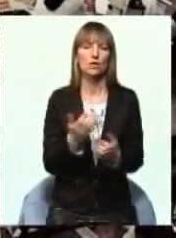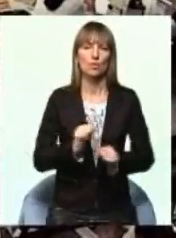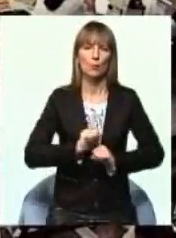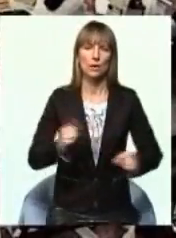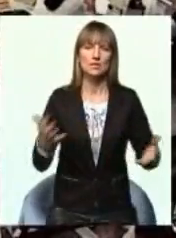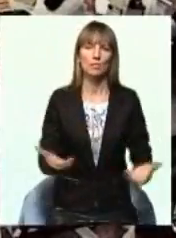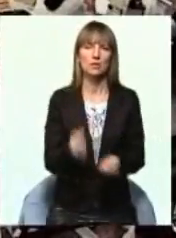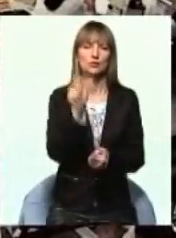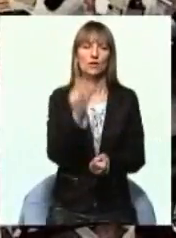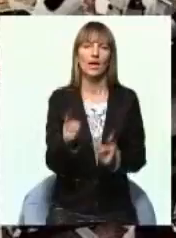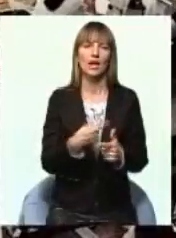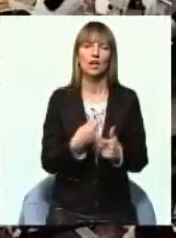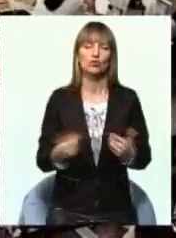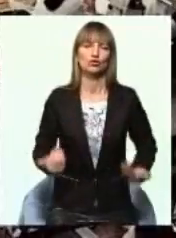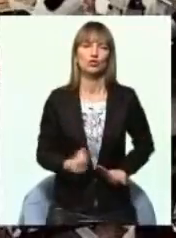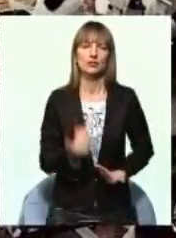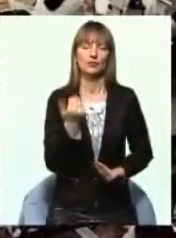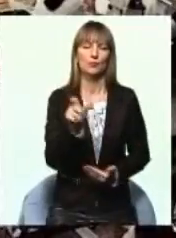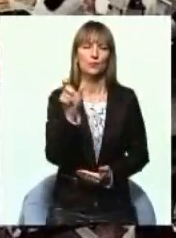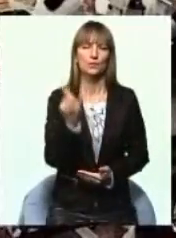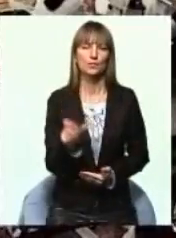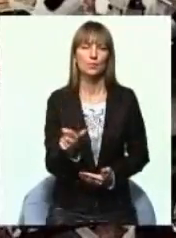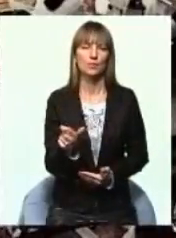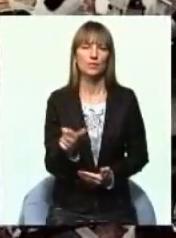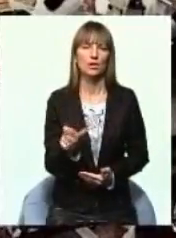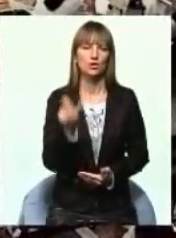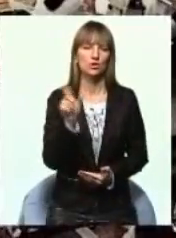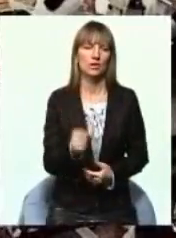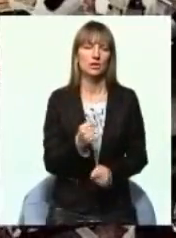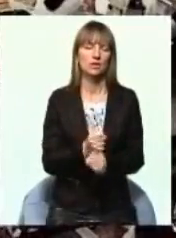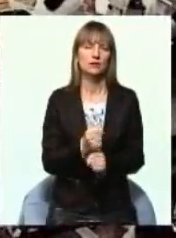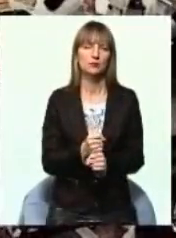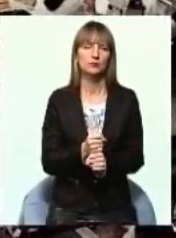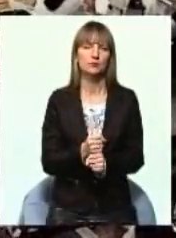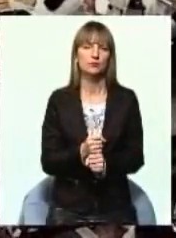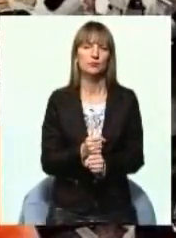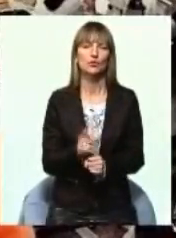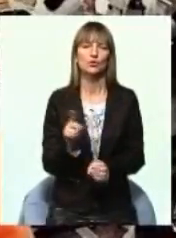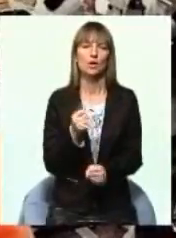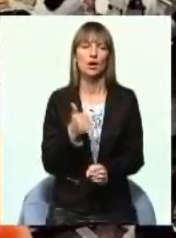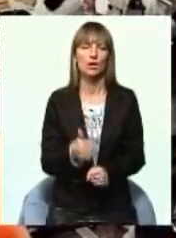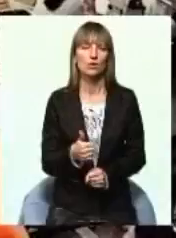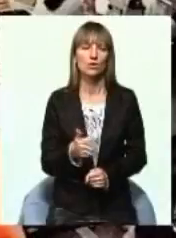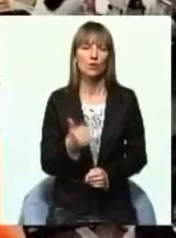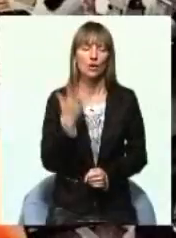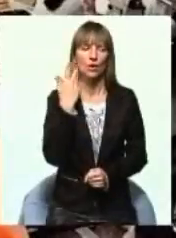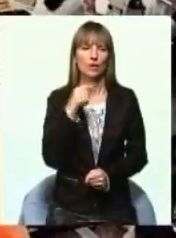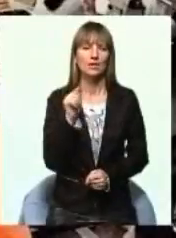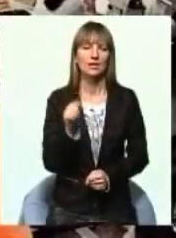человека. Или жизнь его. Человек делает что-то хорошее. А когда